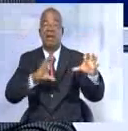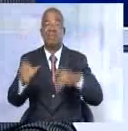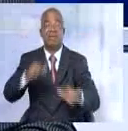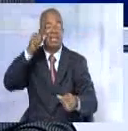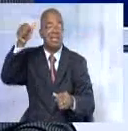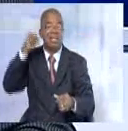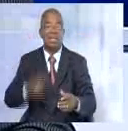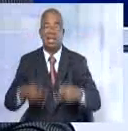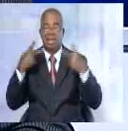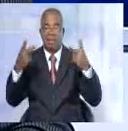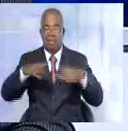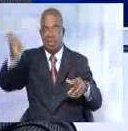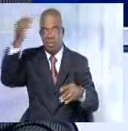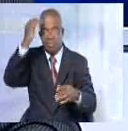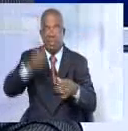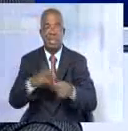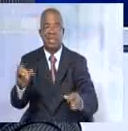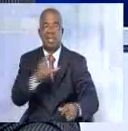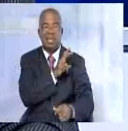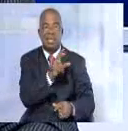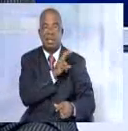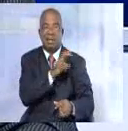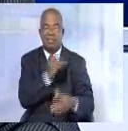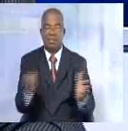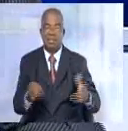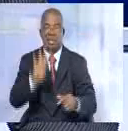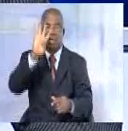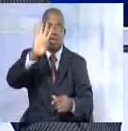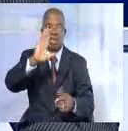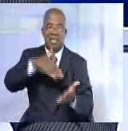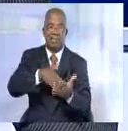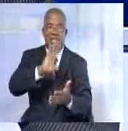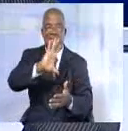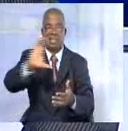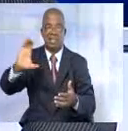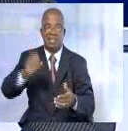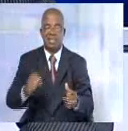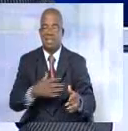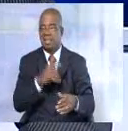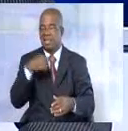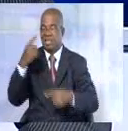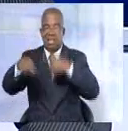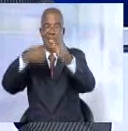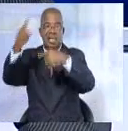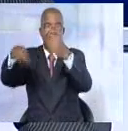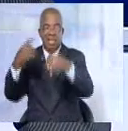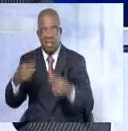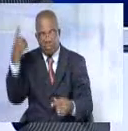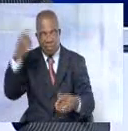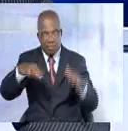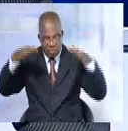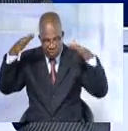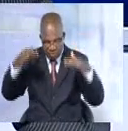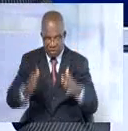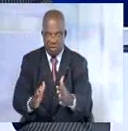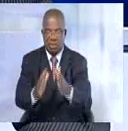Ahmed Bakayoko. Ce sont au total 4500 pèlerins qui vont se rendre en Terre Sainte pour cette